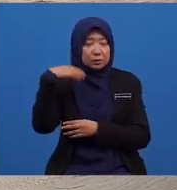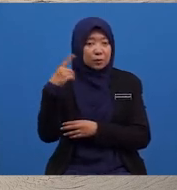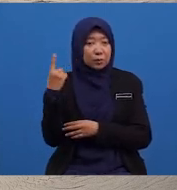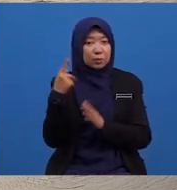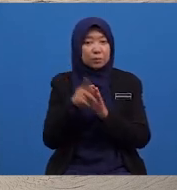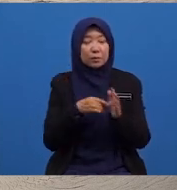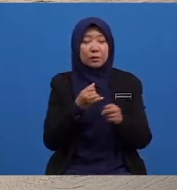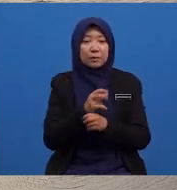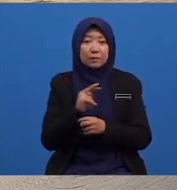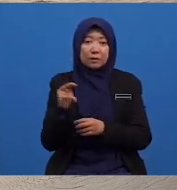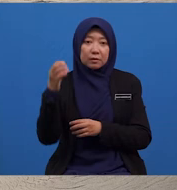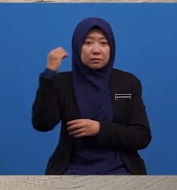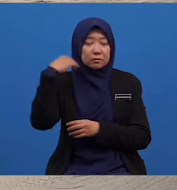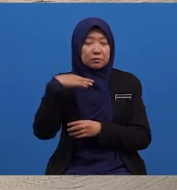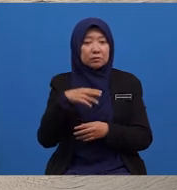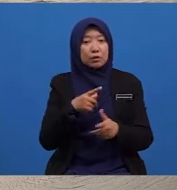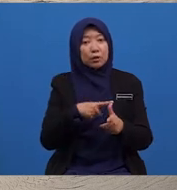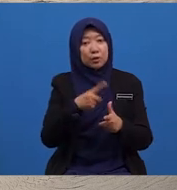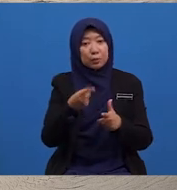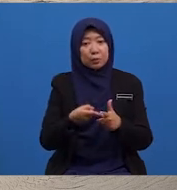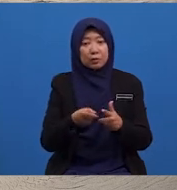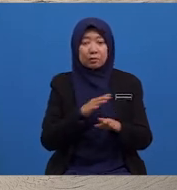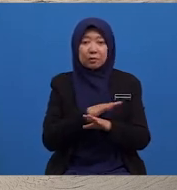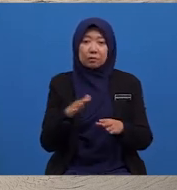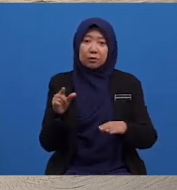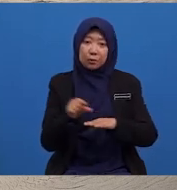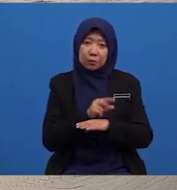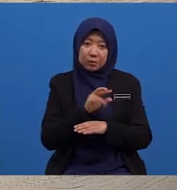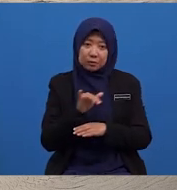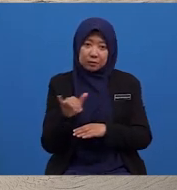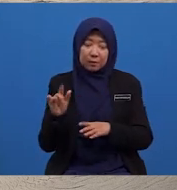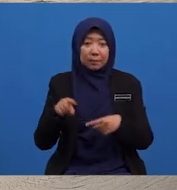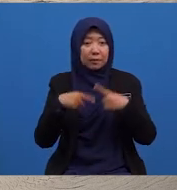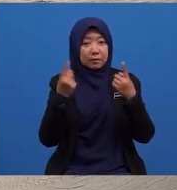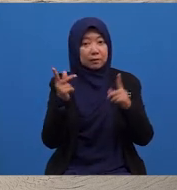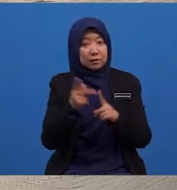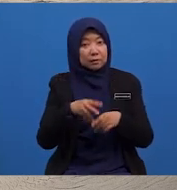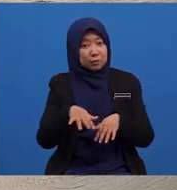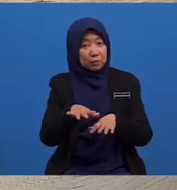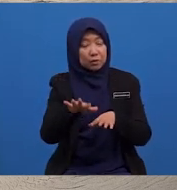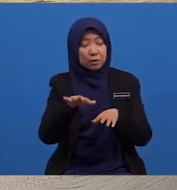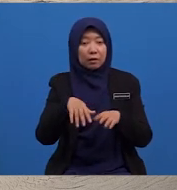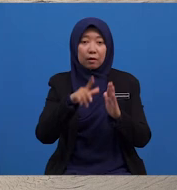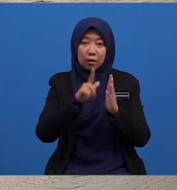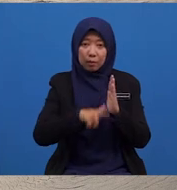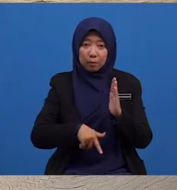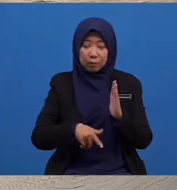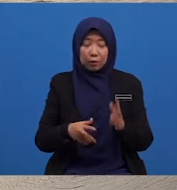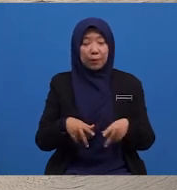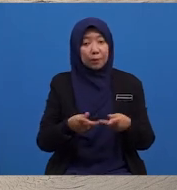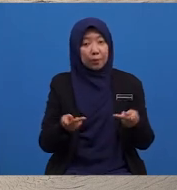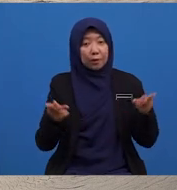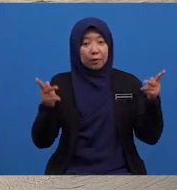kemudian tiada gunanya. Pergi ke sungai, labuhkan pukat, pukat